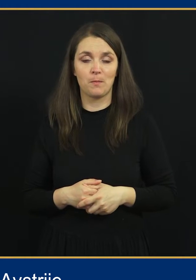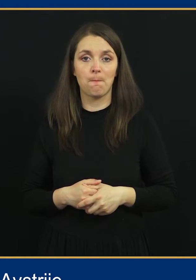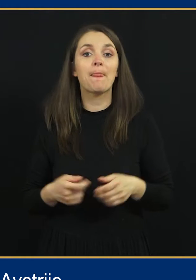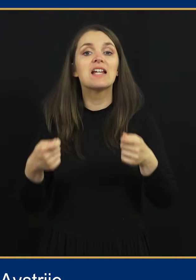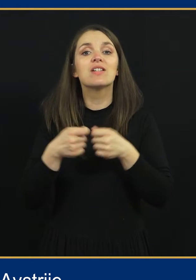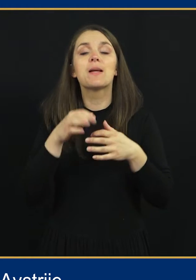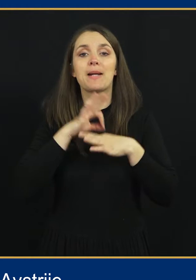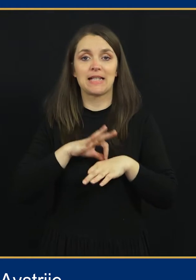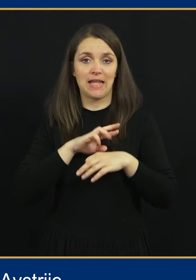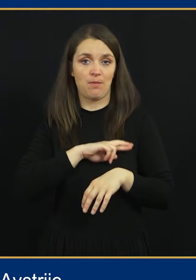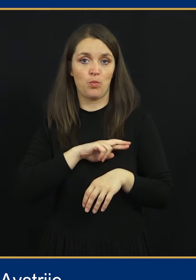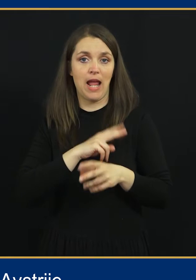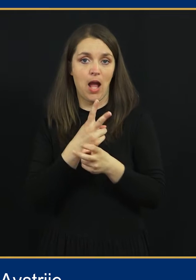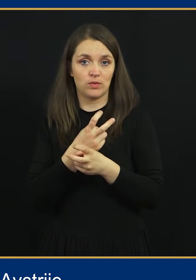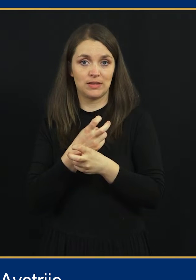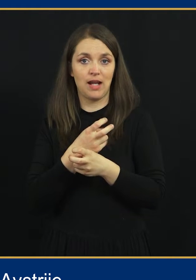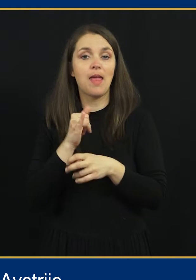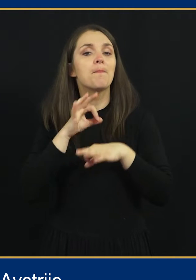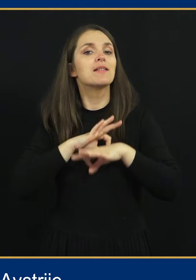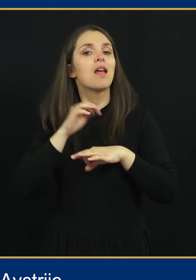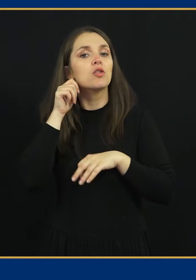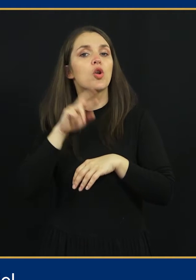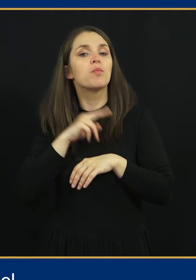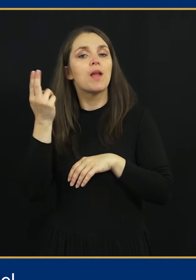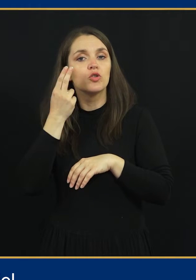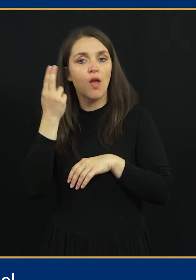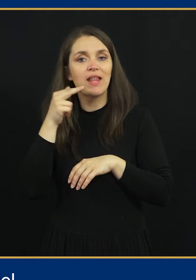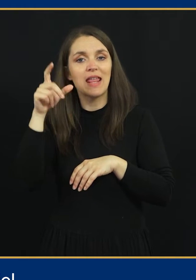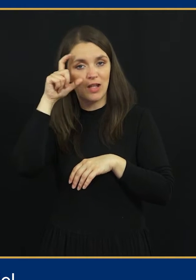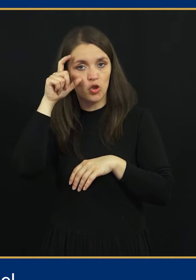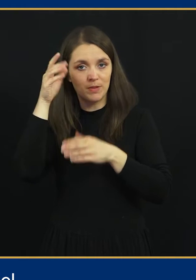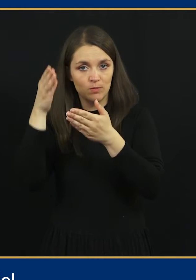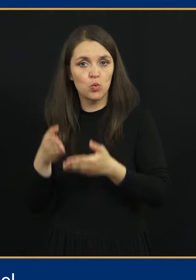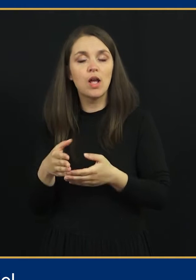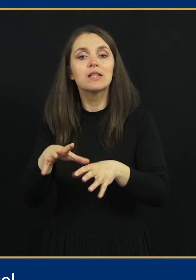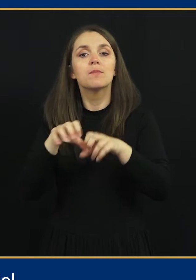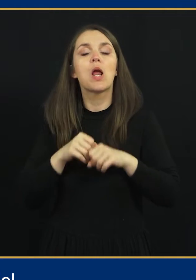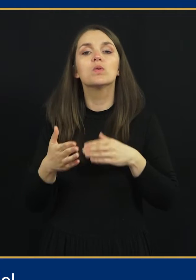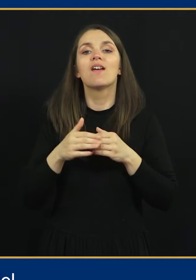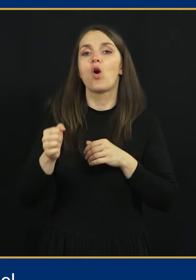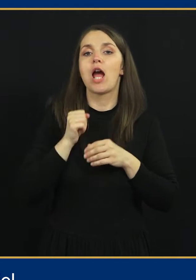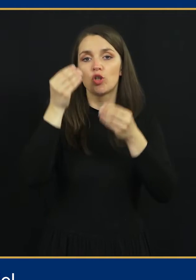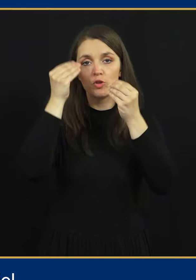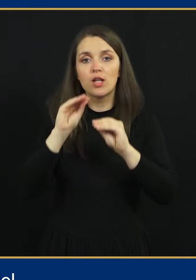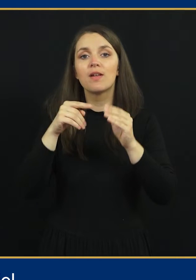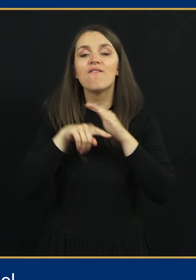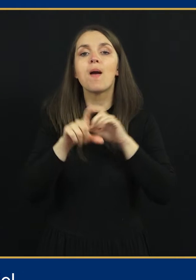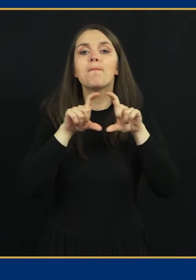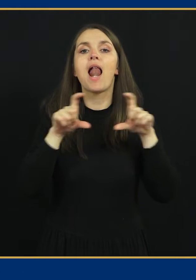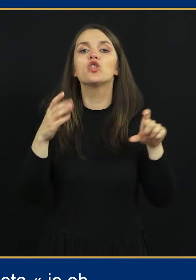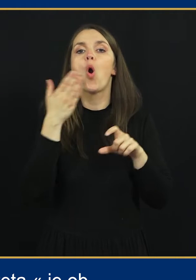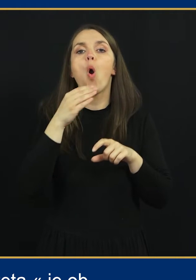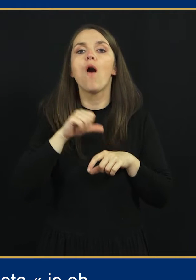Zvezni predsednik Republike Avstrije je predsednico Republike Slovenije Natašo Pirc Musar sprejel z vojaškimi častmi v palači